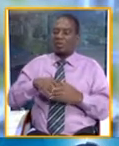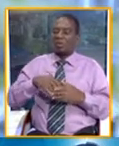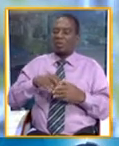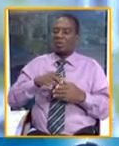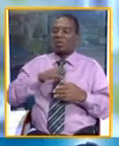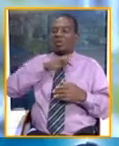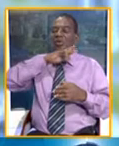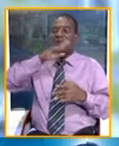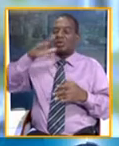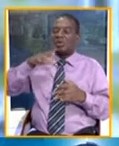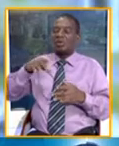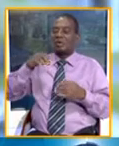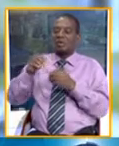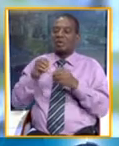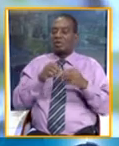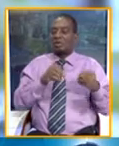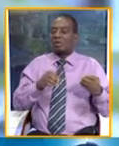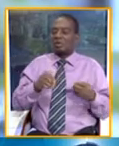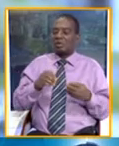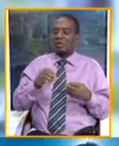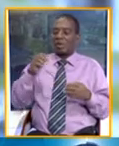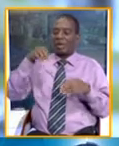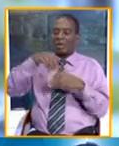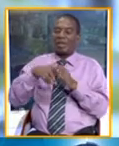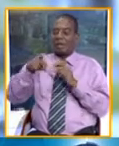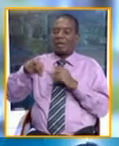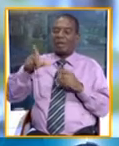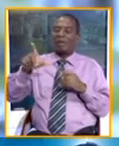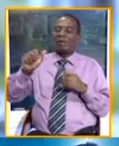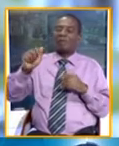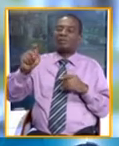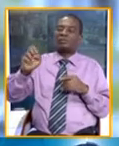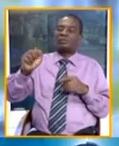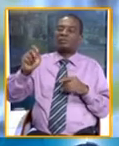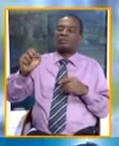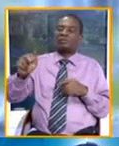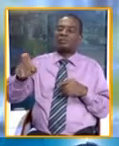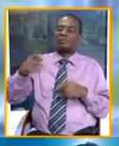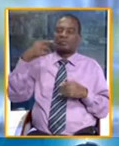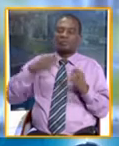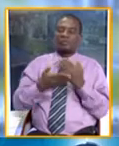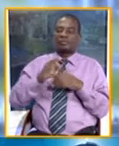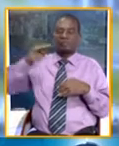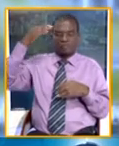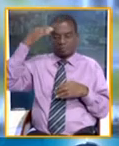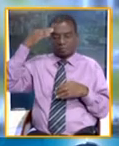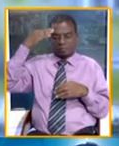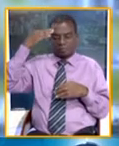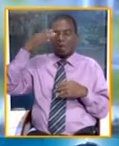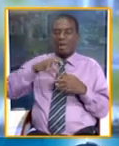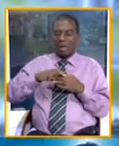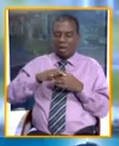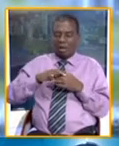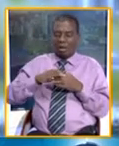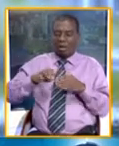marine a été organisé récemment dans la commune du Plateau par le ministère de l'Environnement et du